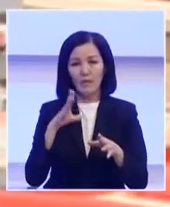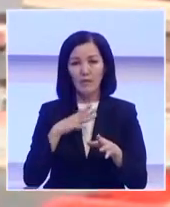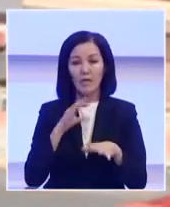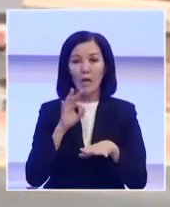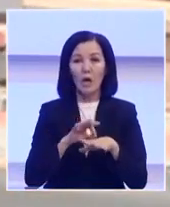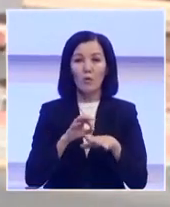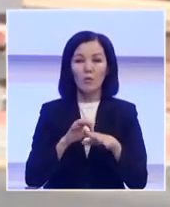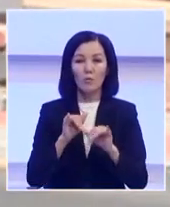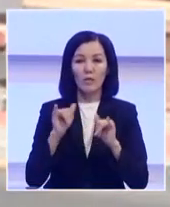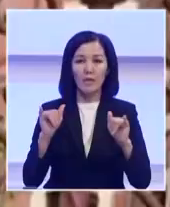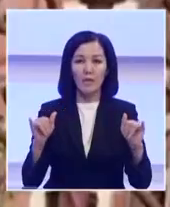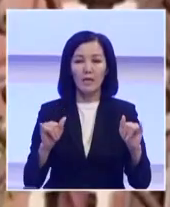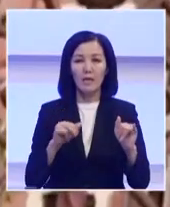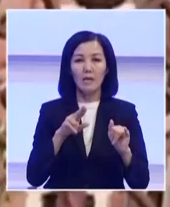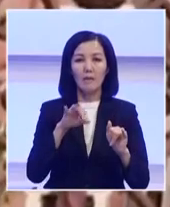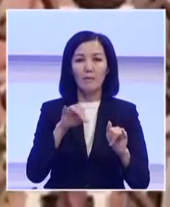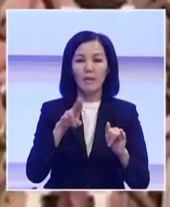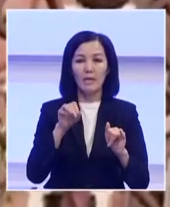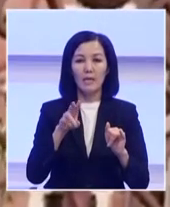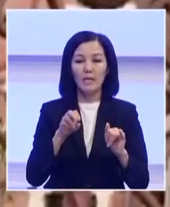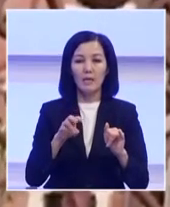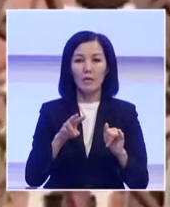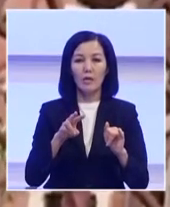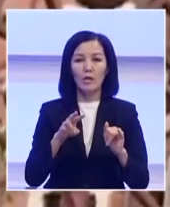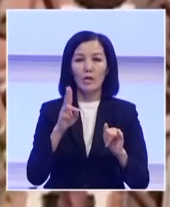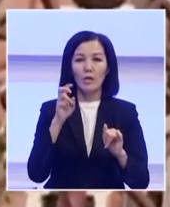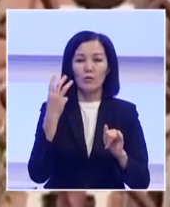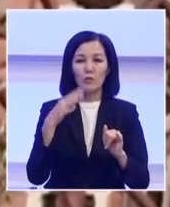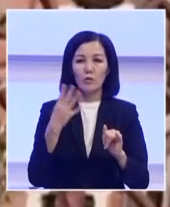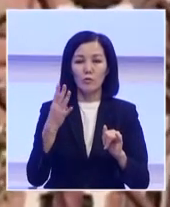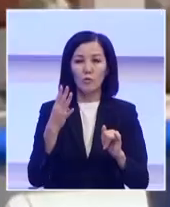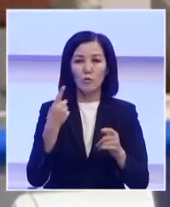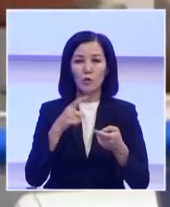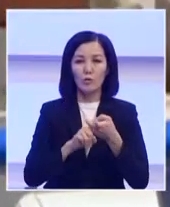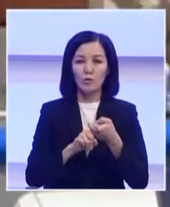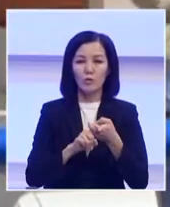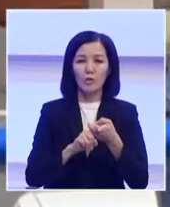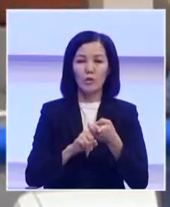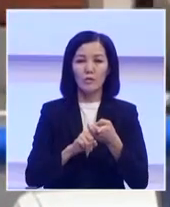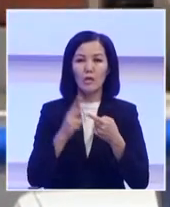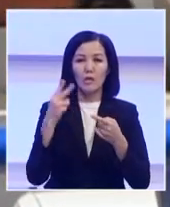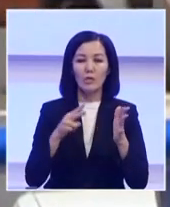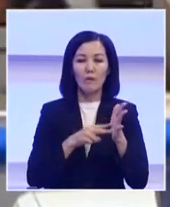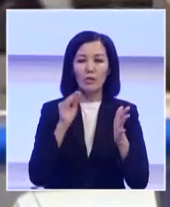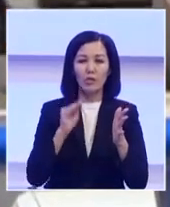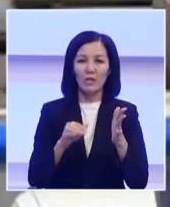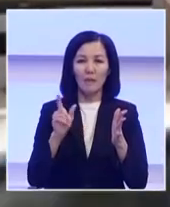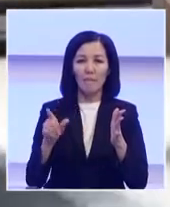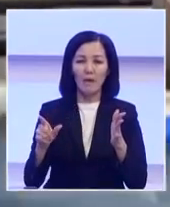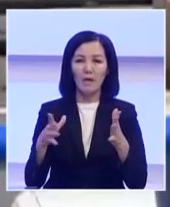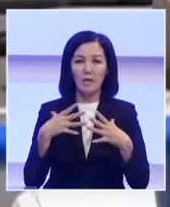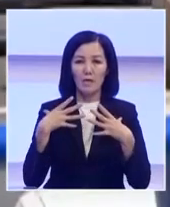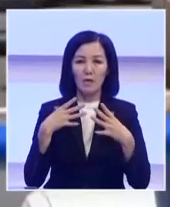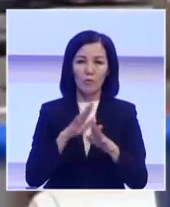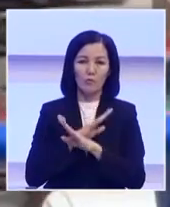Індет таралғалы бері Пиреней түбегінде 243 мыңнан астам адам вирусты жұқтырып, дерттен 27 мыңнан аса науқас